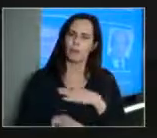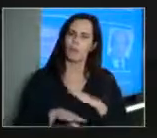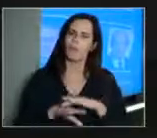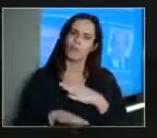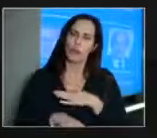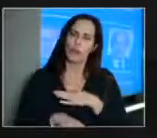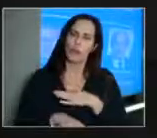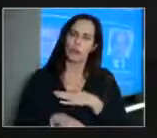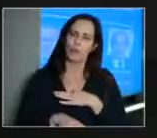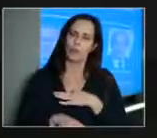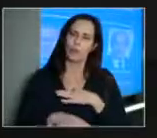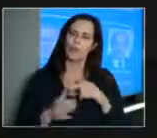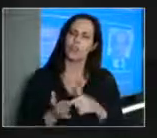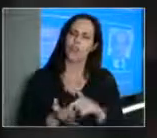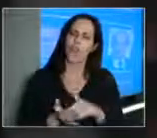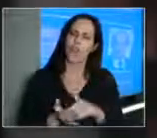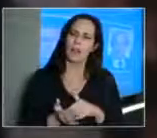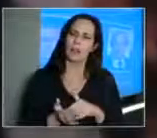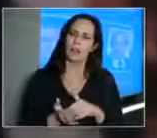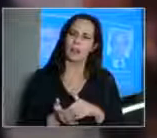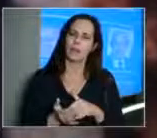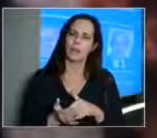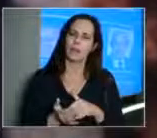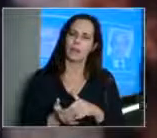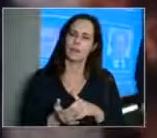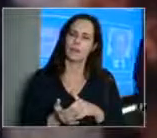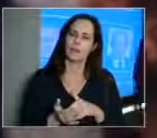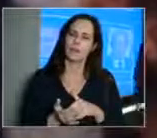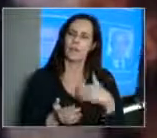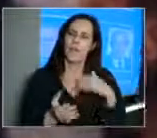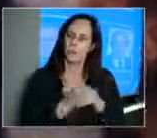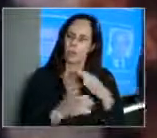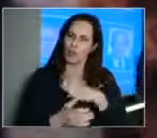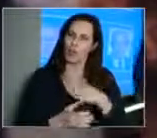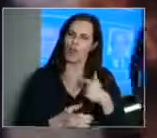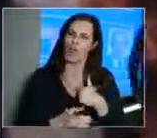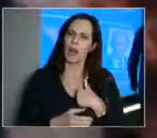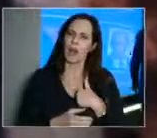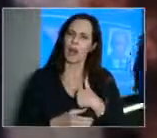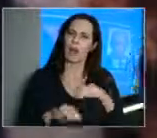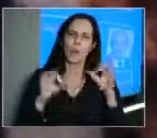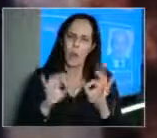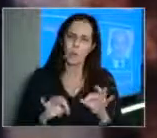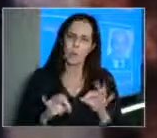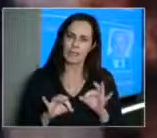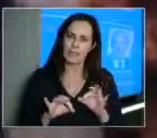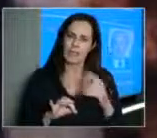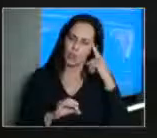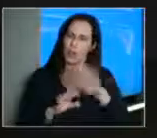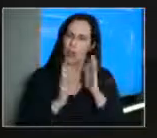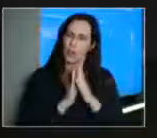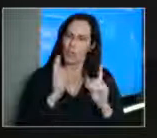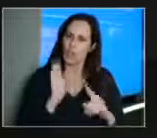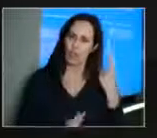במומחיות שלנו, של חברי לצח"ם. אנחנו למעשה מיודעים בכל מה שקורה.